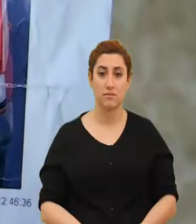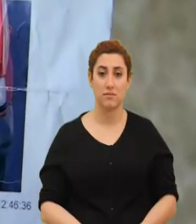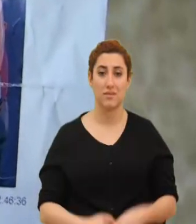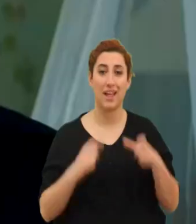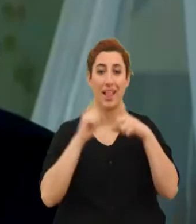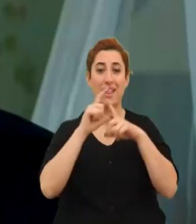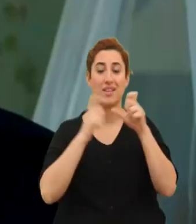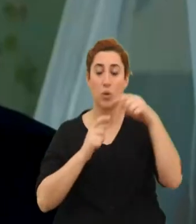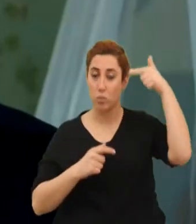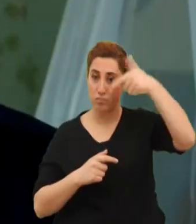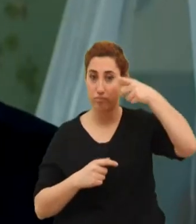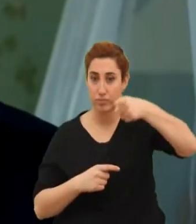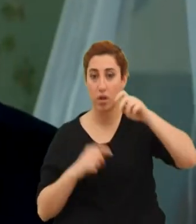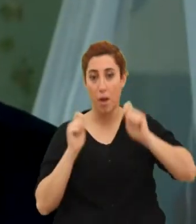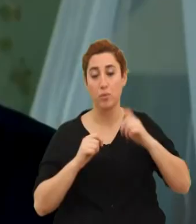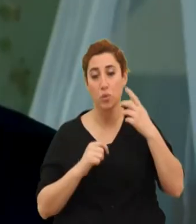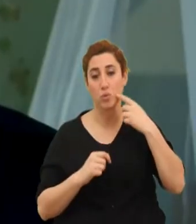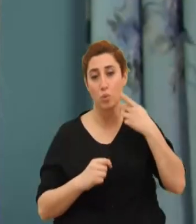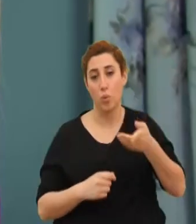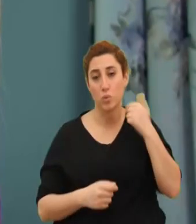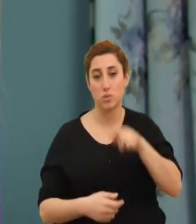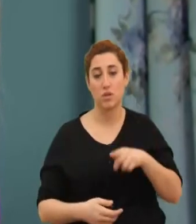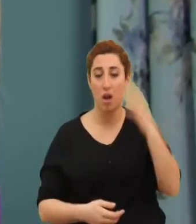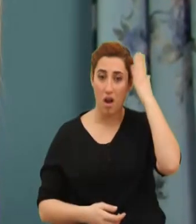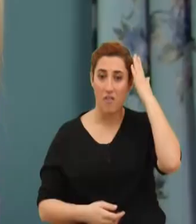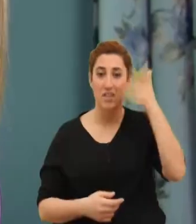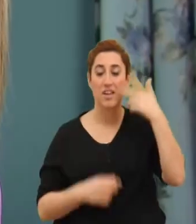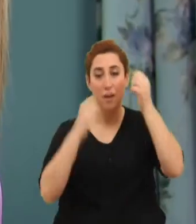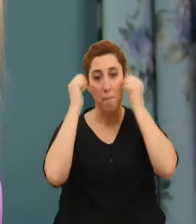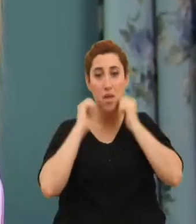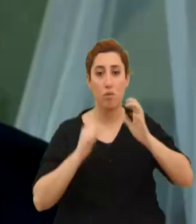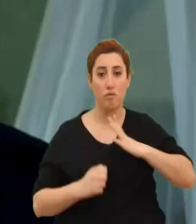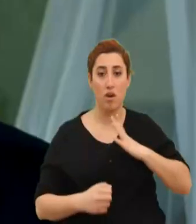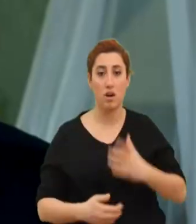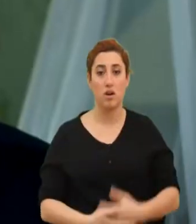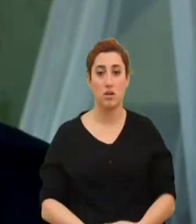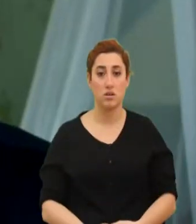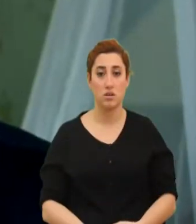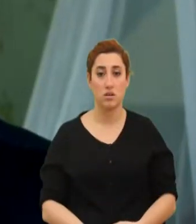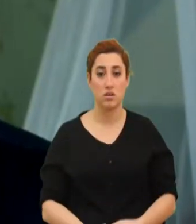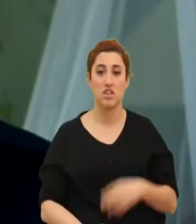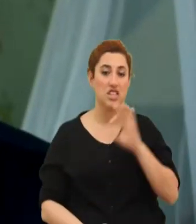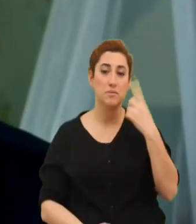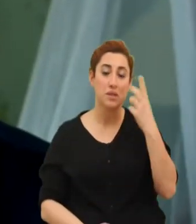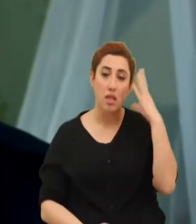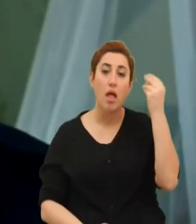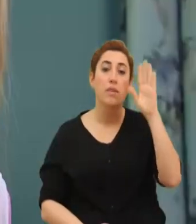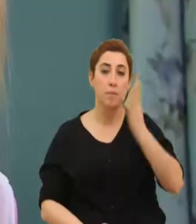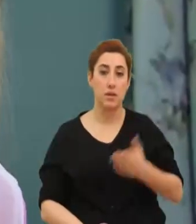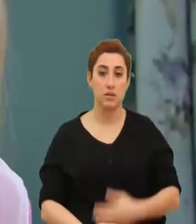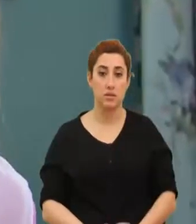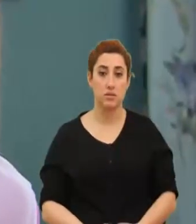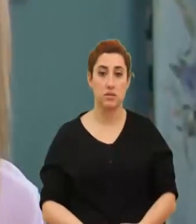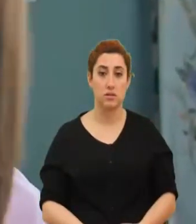EDS kamerası yukarıdan çekmiş. Haliyle tabii ki. Kafasında da sarı bir peruk vardı. Haliyle hiçbiriniz tanıyamadınız